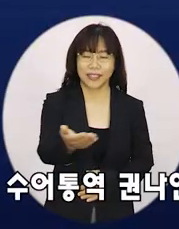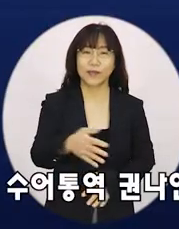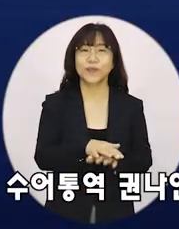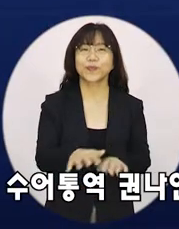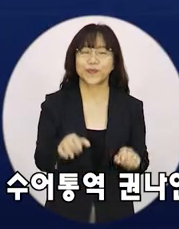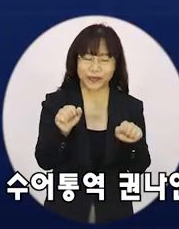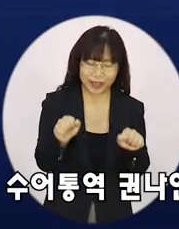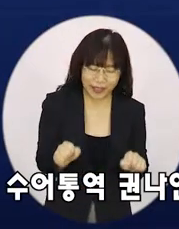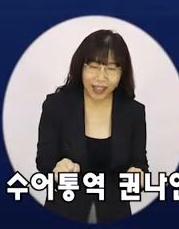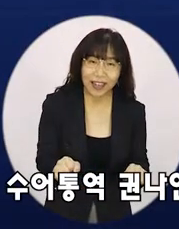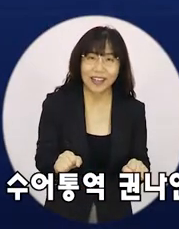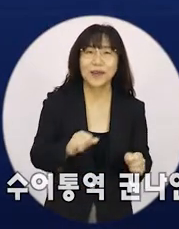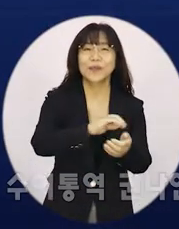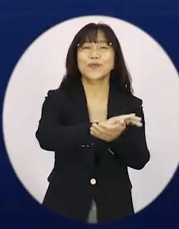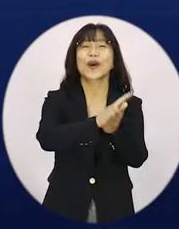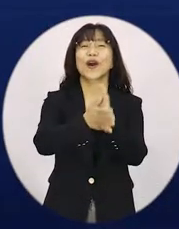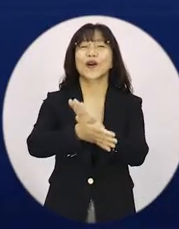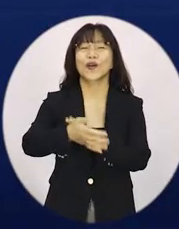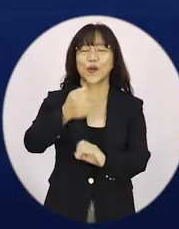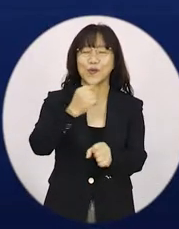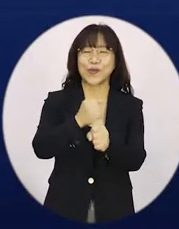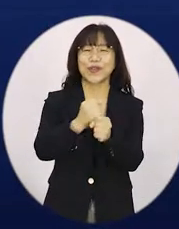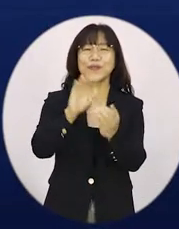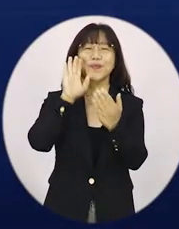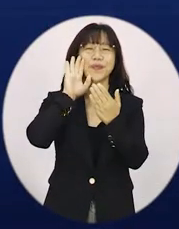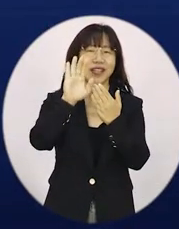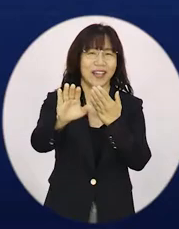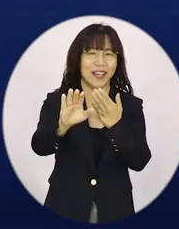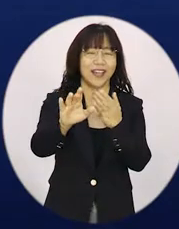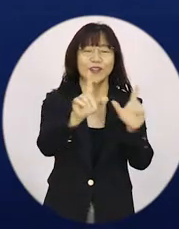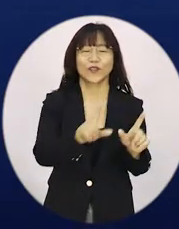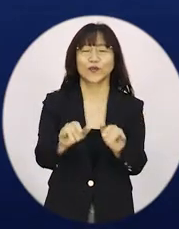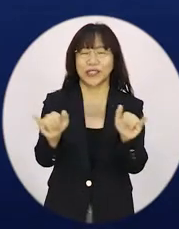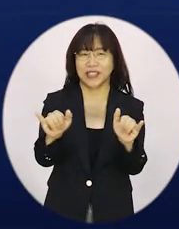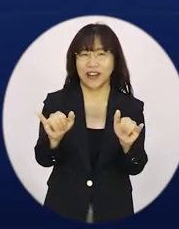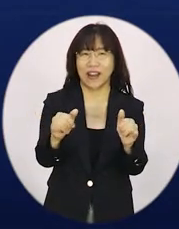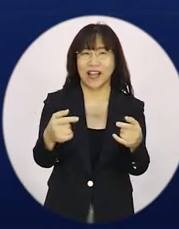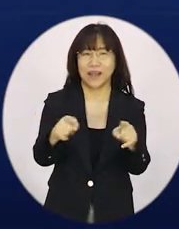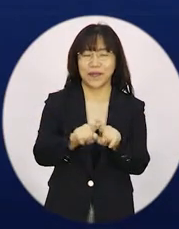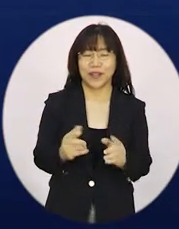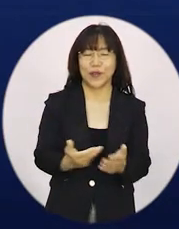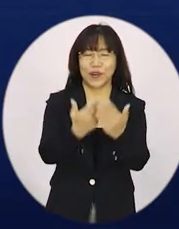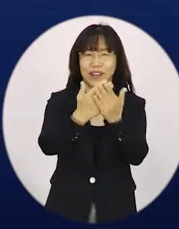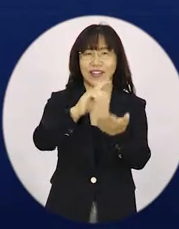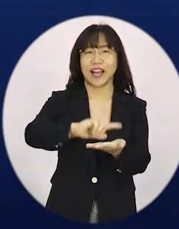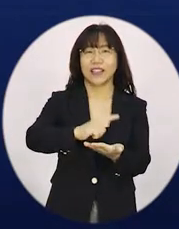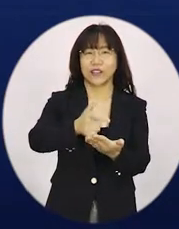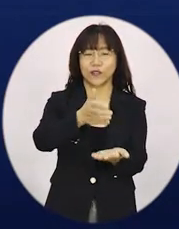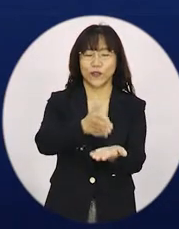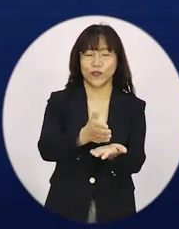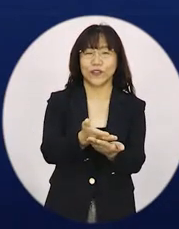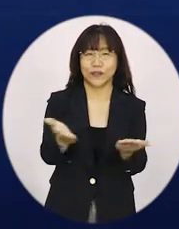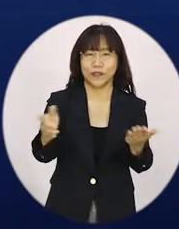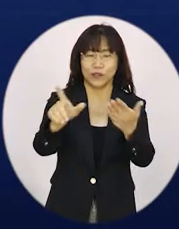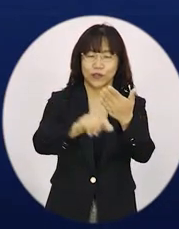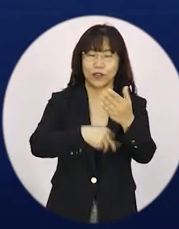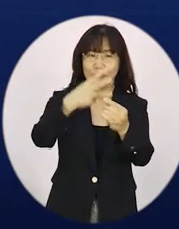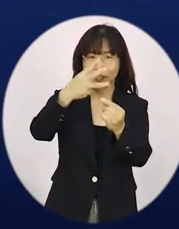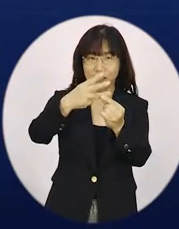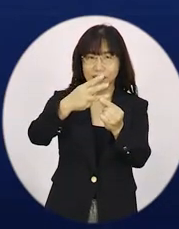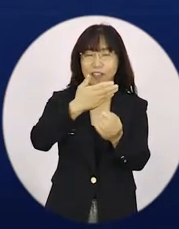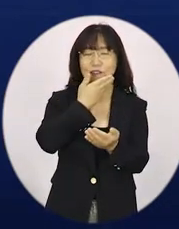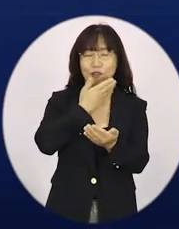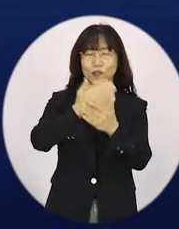구민 여러분 안녕하십니까? 변화로 만드는 미래, 구민과 도약하는 강서, 아이강서TV 김민주입니다. 9월 셋째